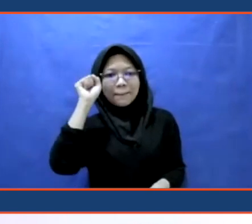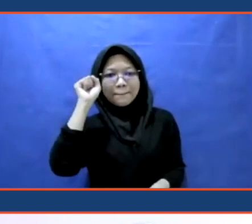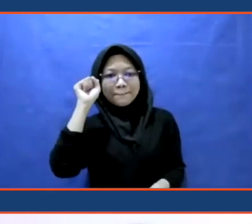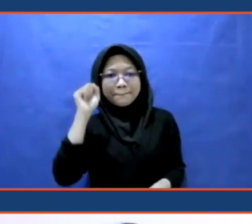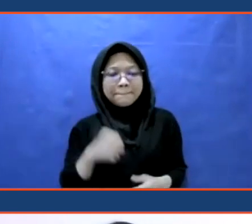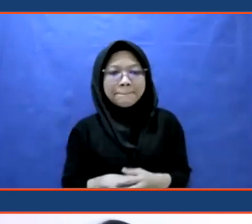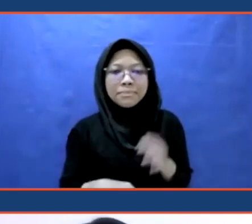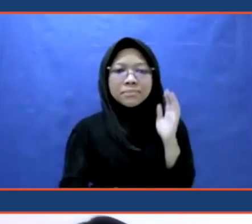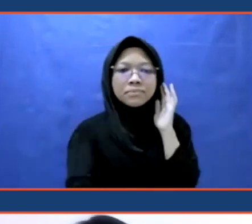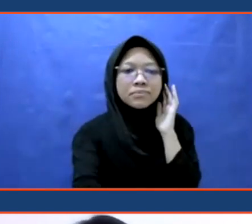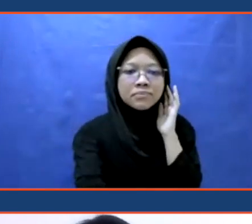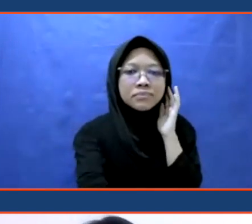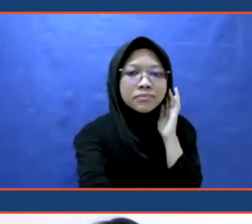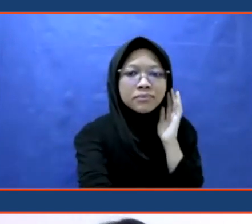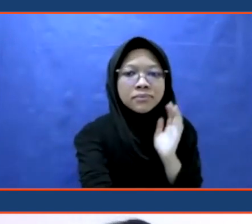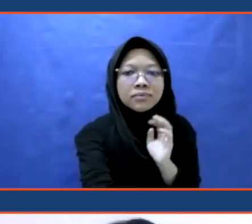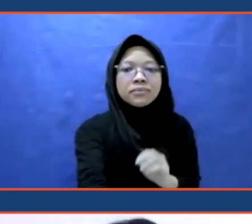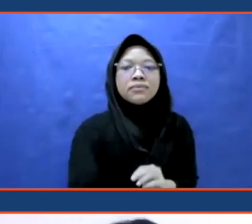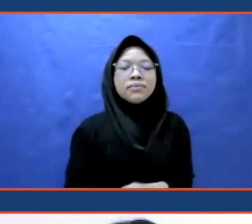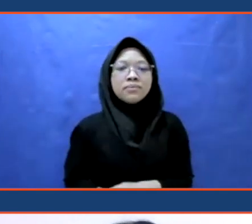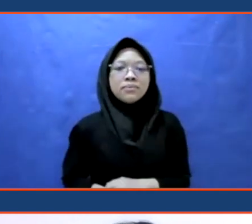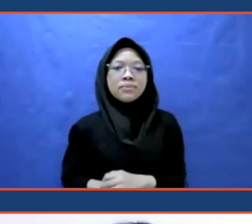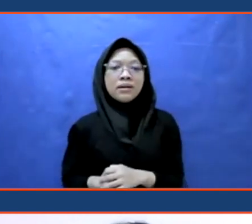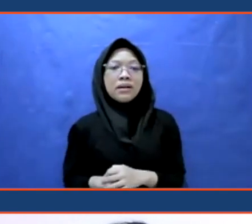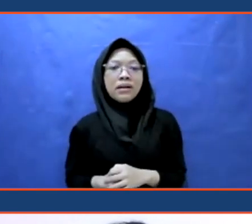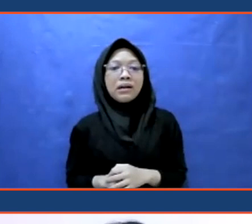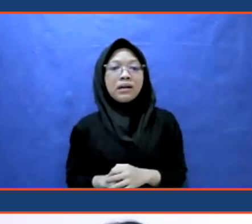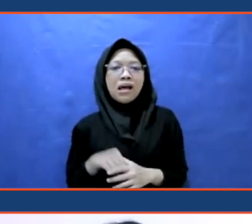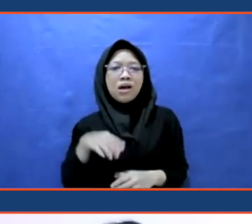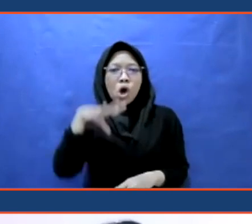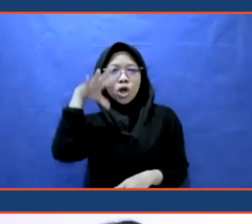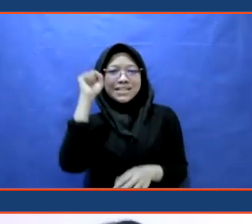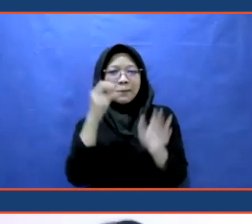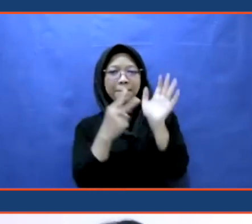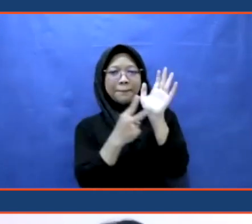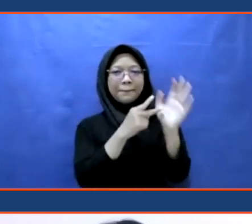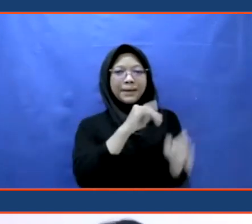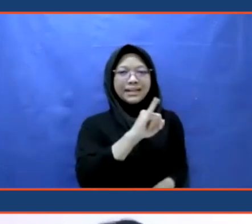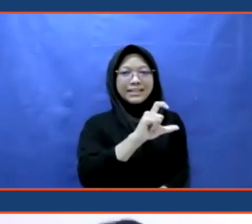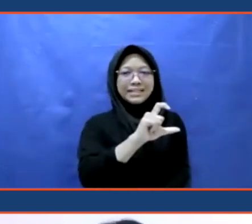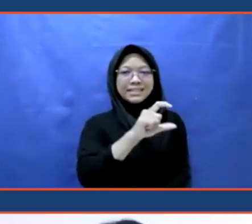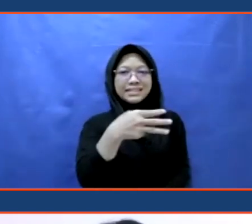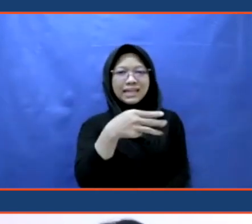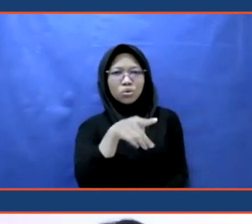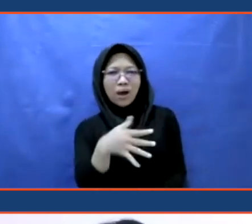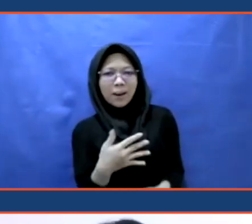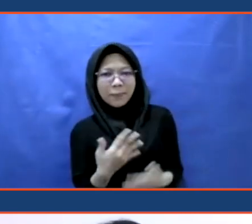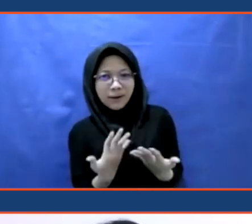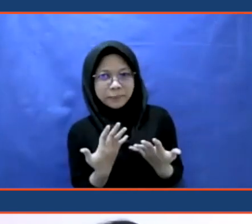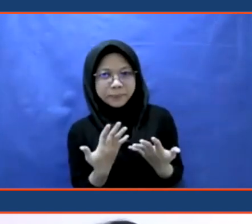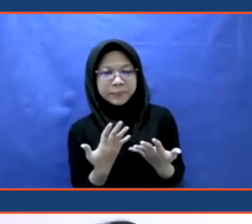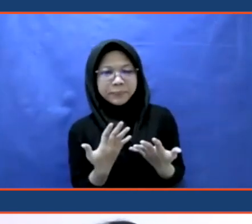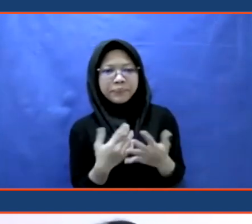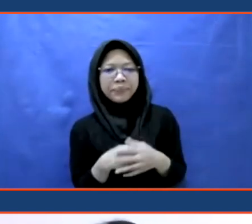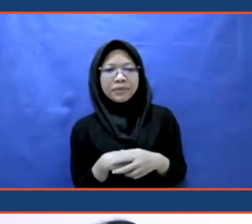enjoyable and educational ini sebenernya principle yang di dikemukakan